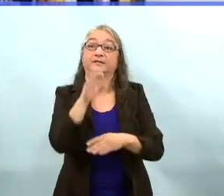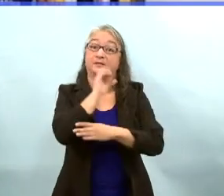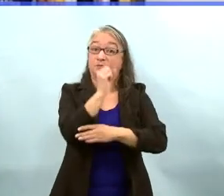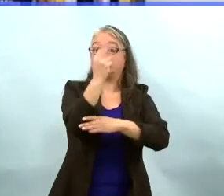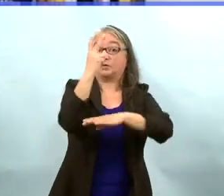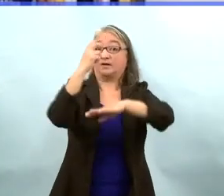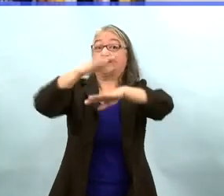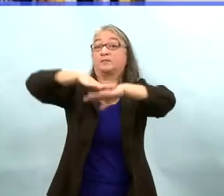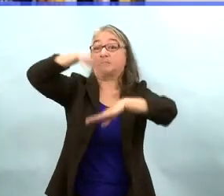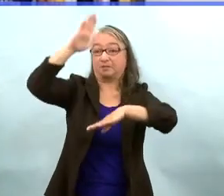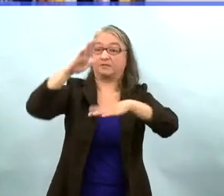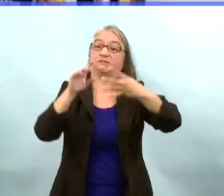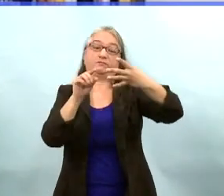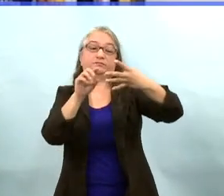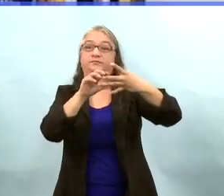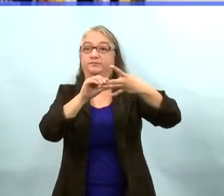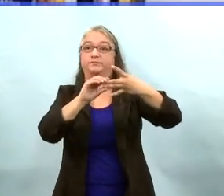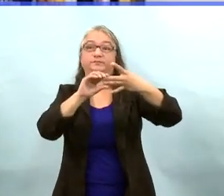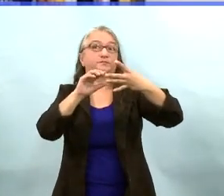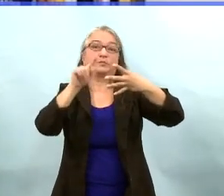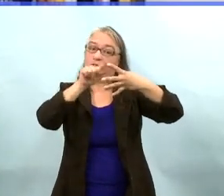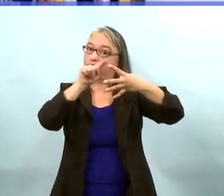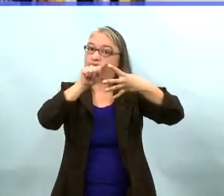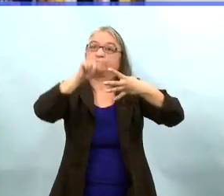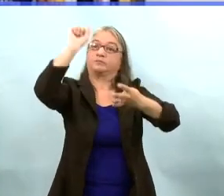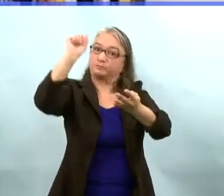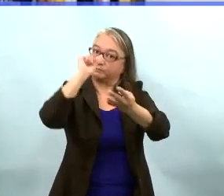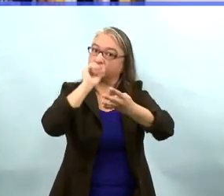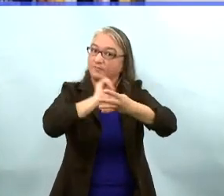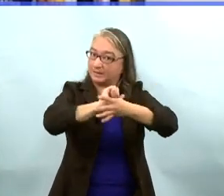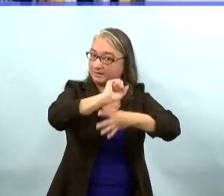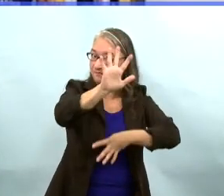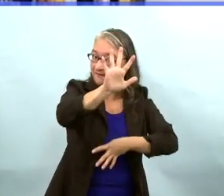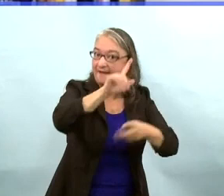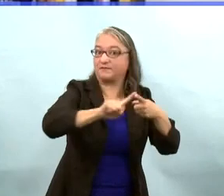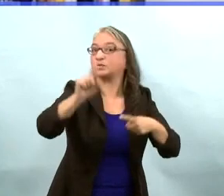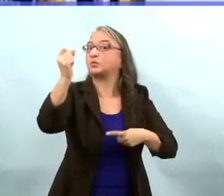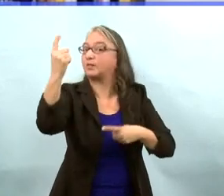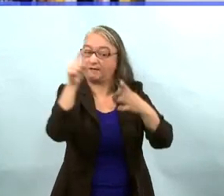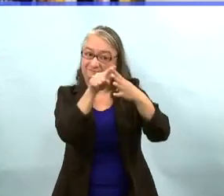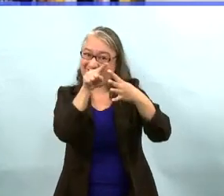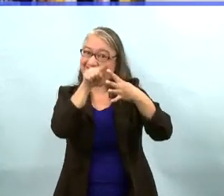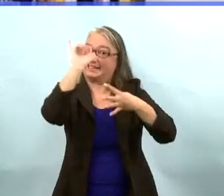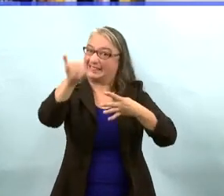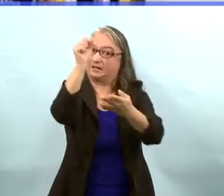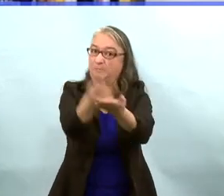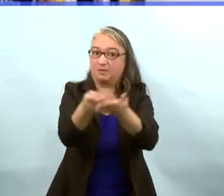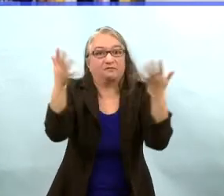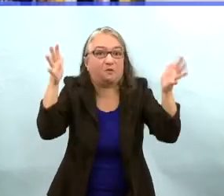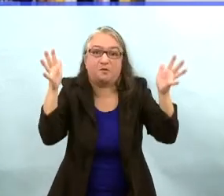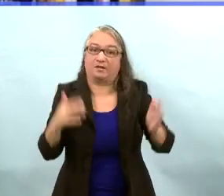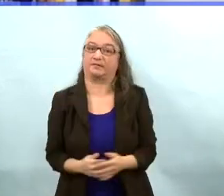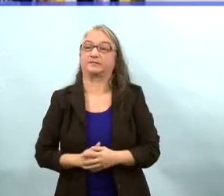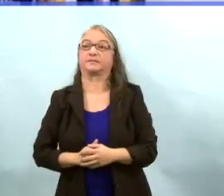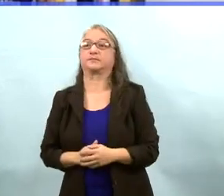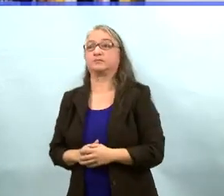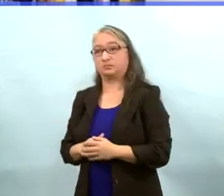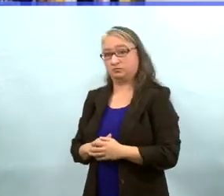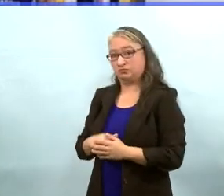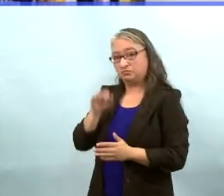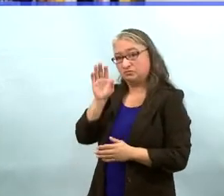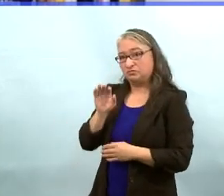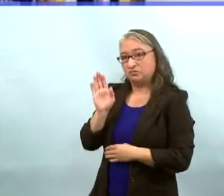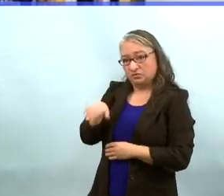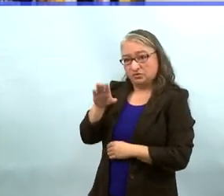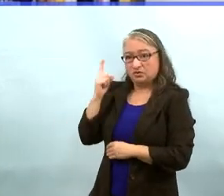ans. Et sur ce, est-ce que vous avez entendu quoi que ce soit de Moderna? J'ai